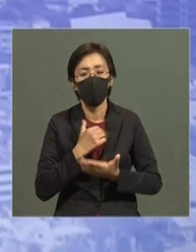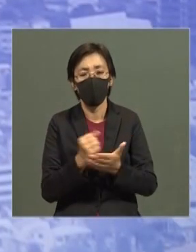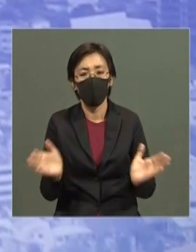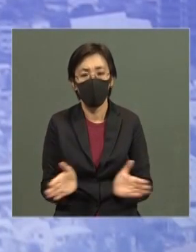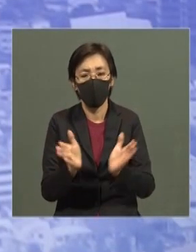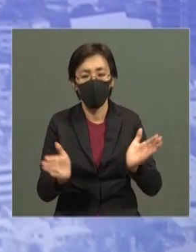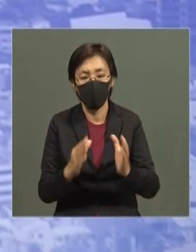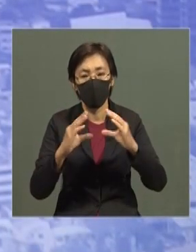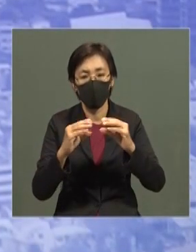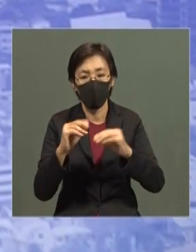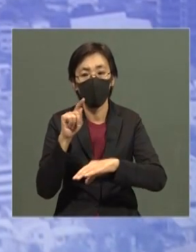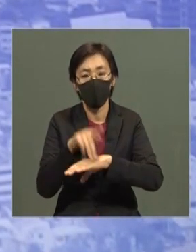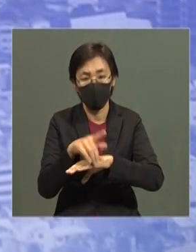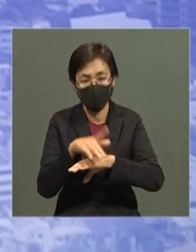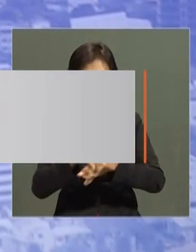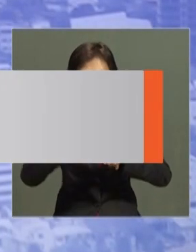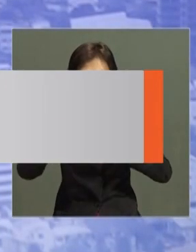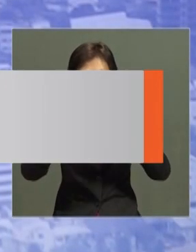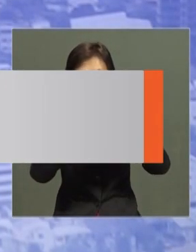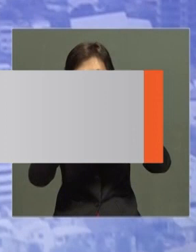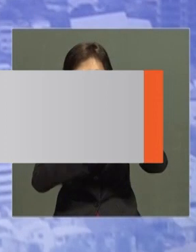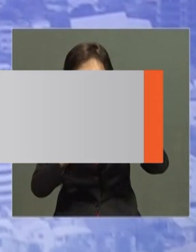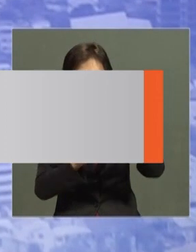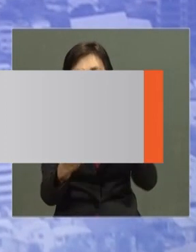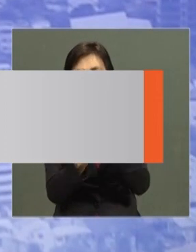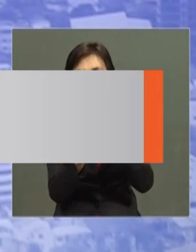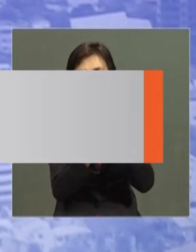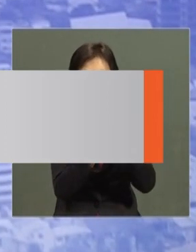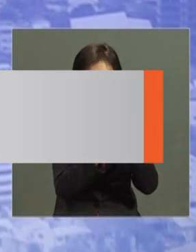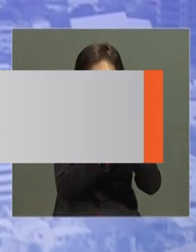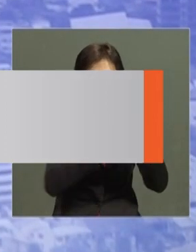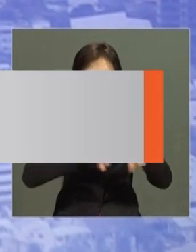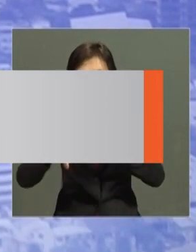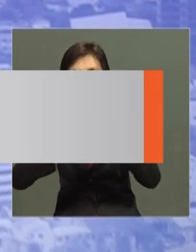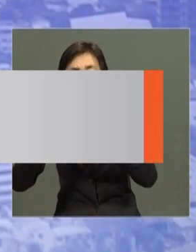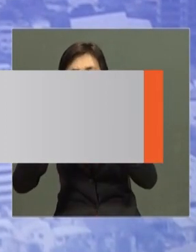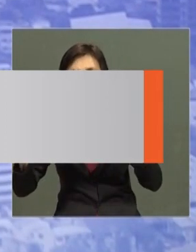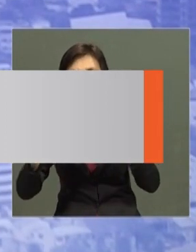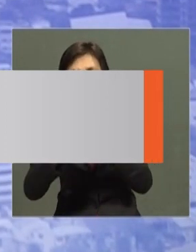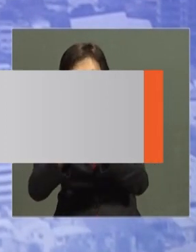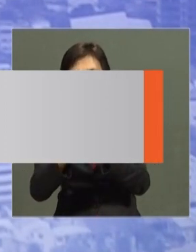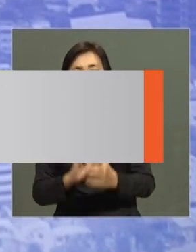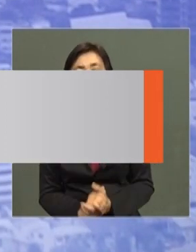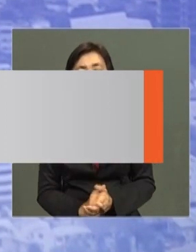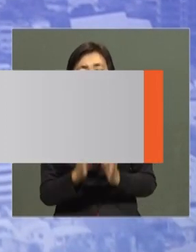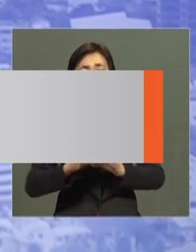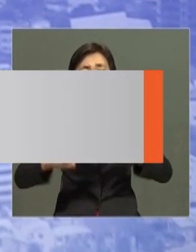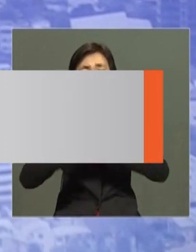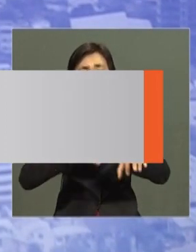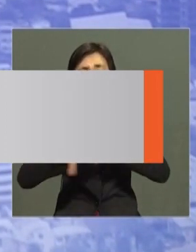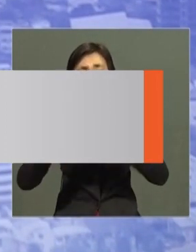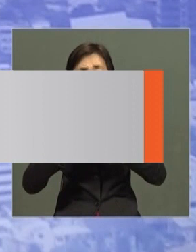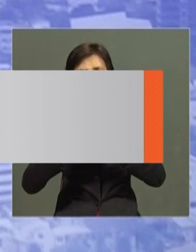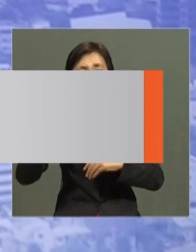ให้มีการประชุมออนไลน์ให้มากที่สุดใช้เทคโนโลยีนะคะแต่กรณีที่มีความจำเป็นต้องจัดการ